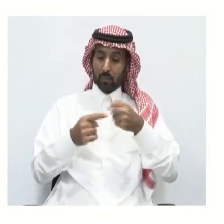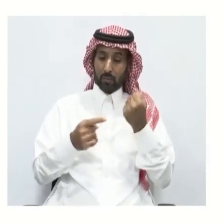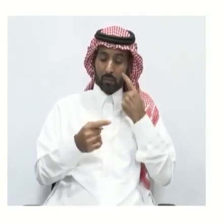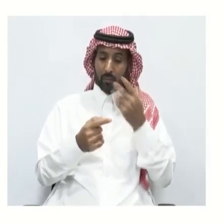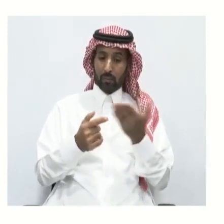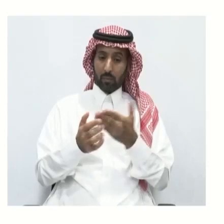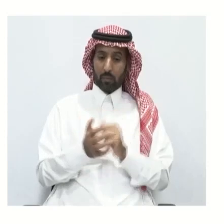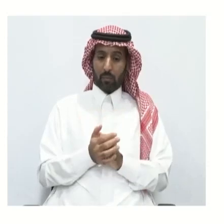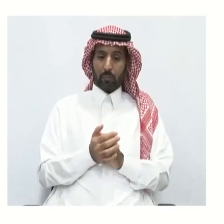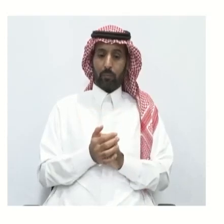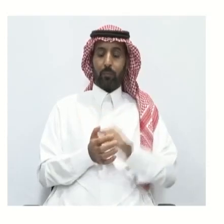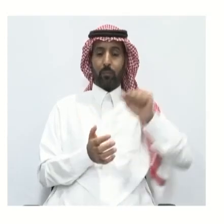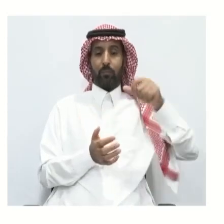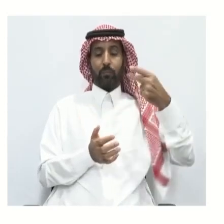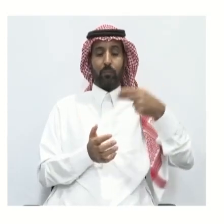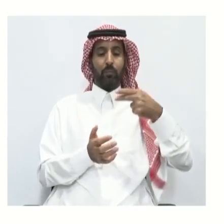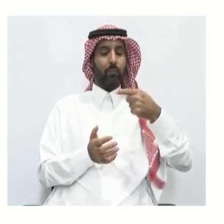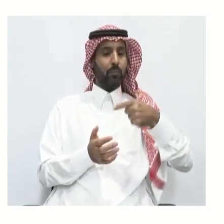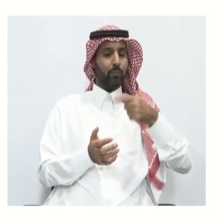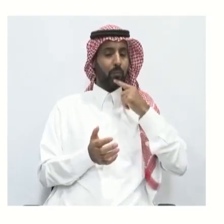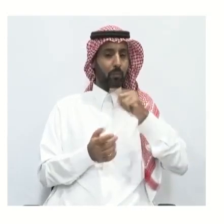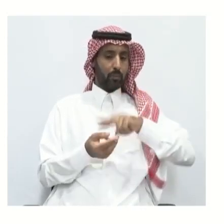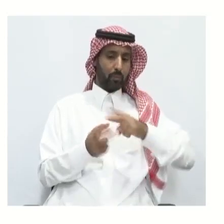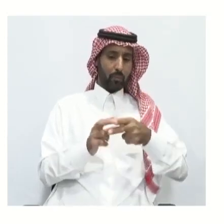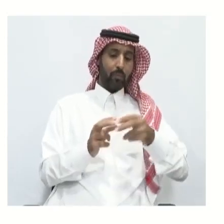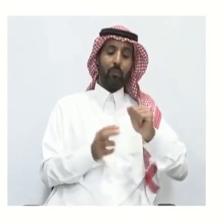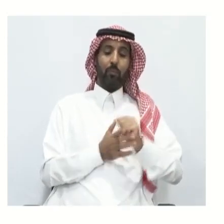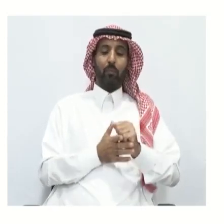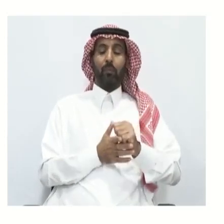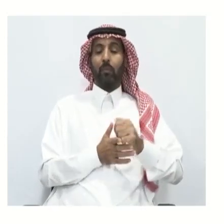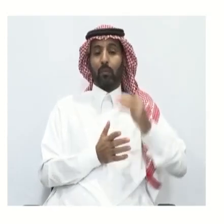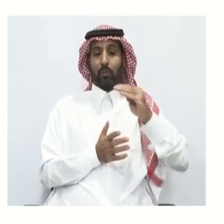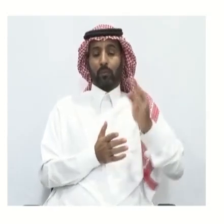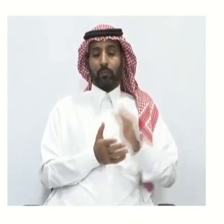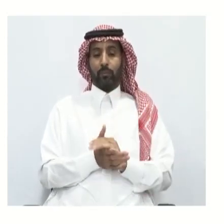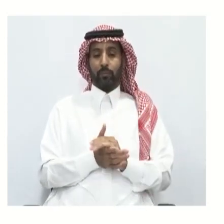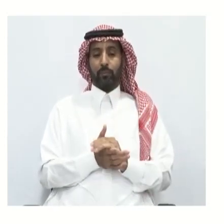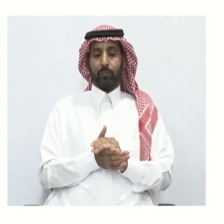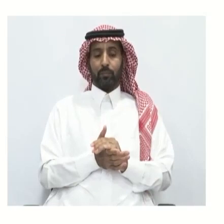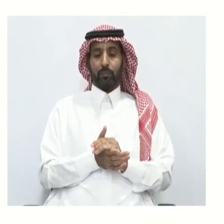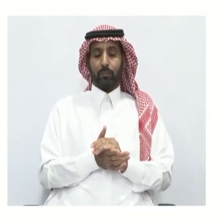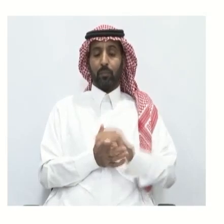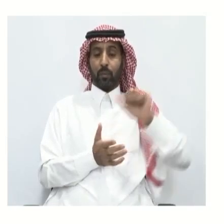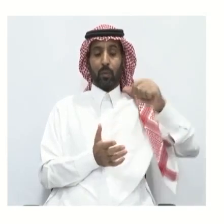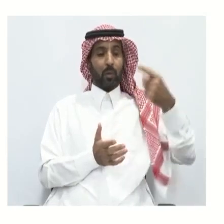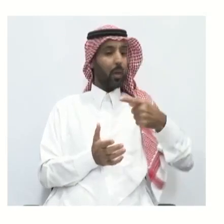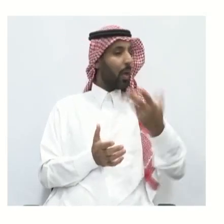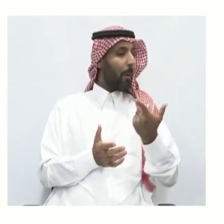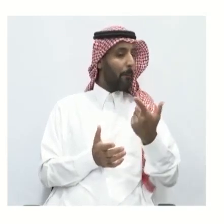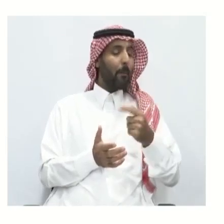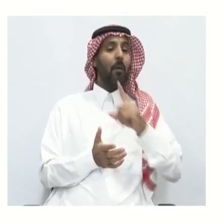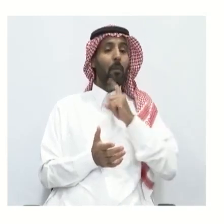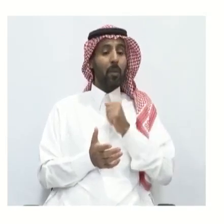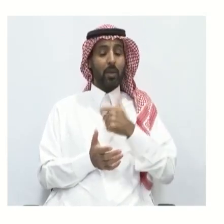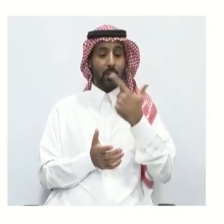فسيعطيني بعد ذلك نحسب كتله الفضه تعطيني المردود النظري الفضه في الجدول الدوري